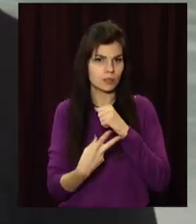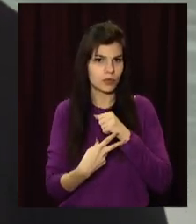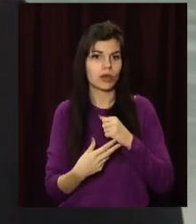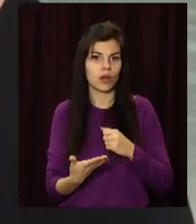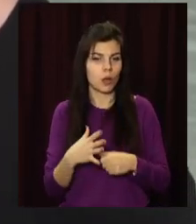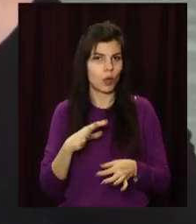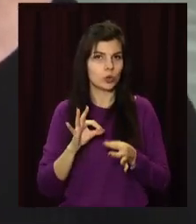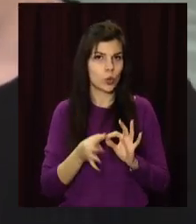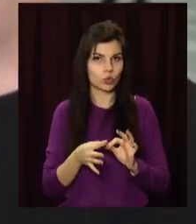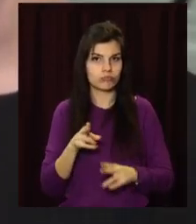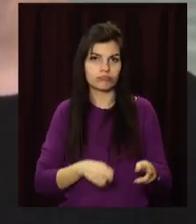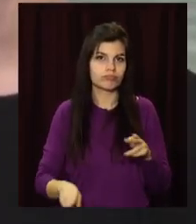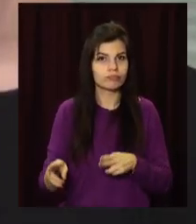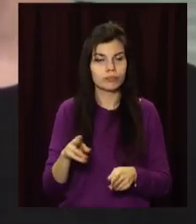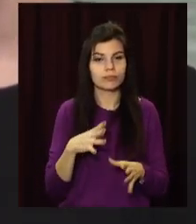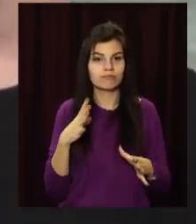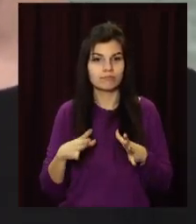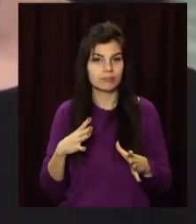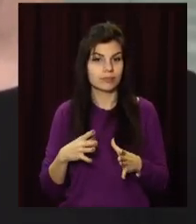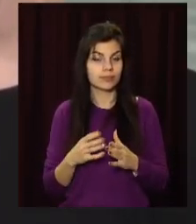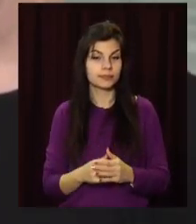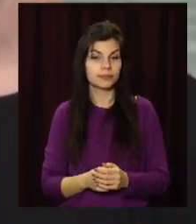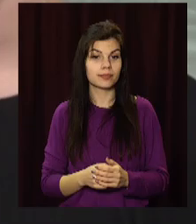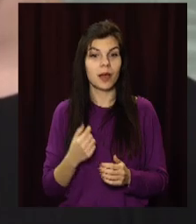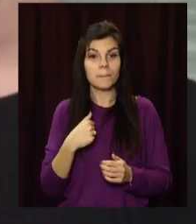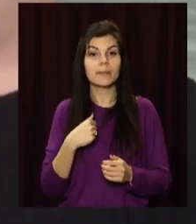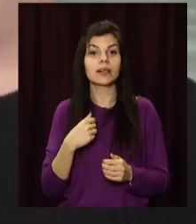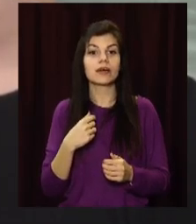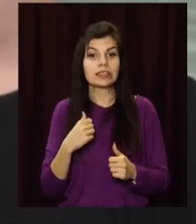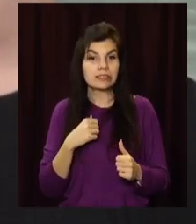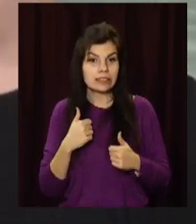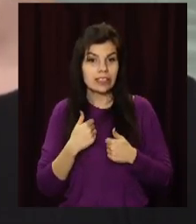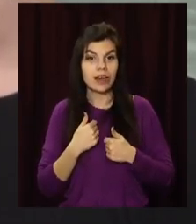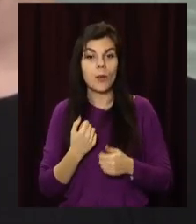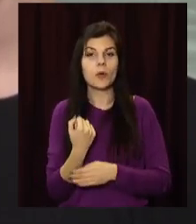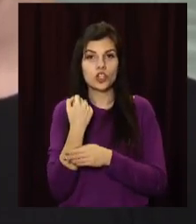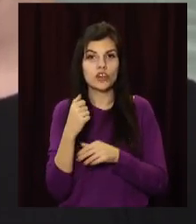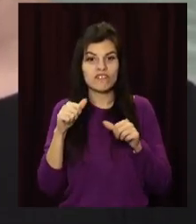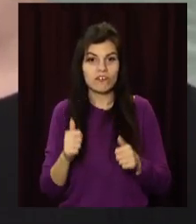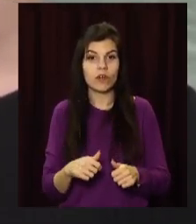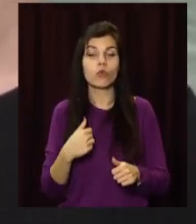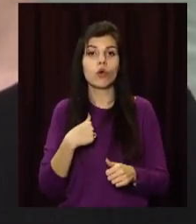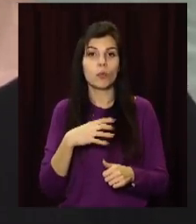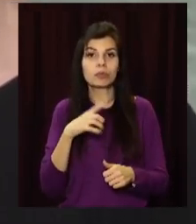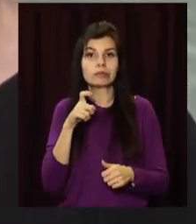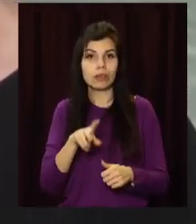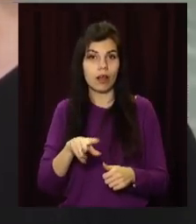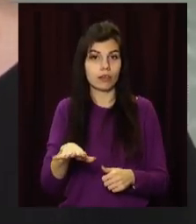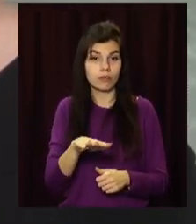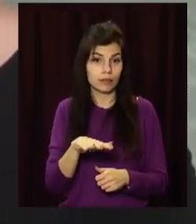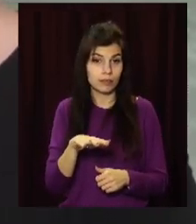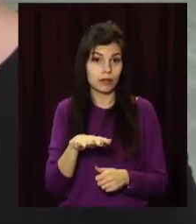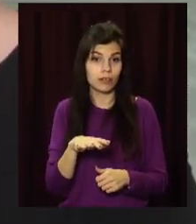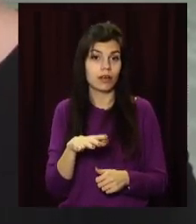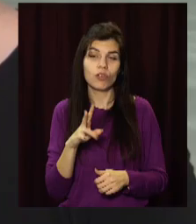на масовому катанні, пытались кататися, поки не було так холодно. Потім, коли вже почався